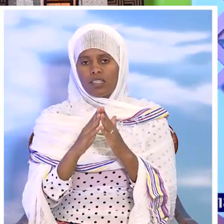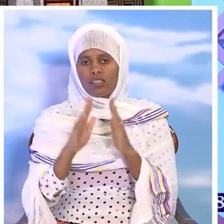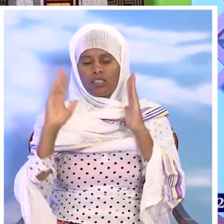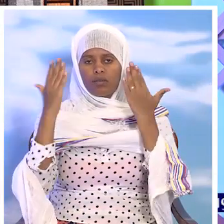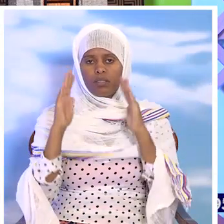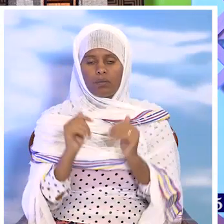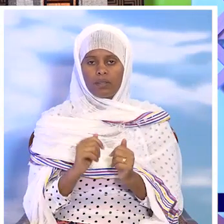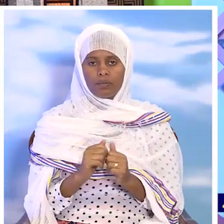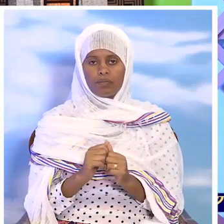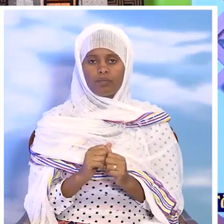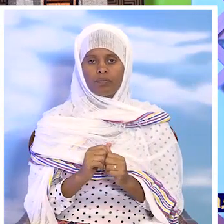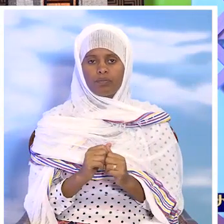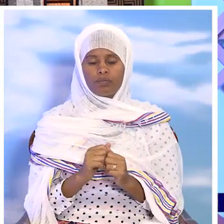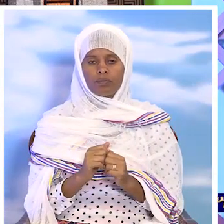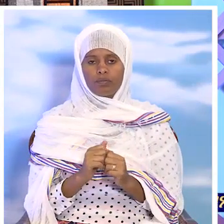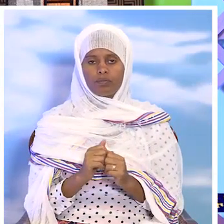ይብለና ማለት እዩ።